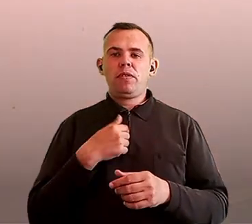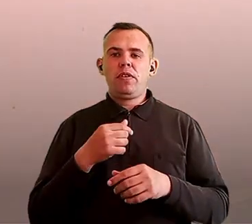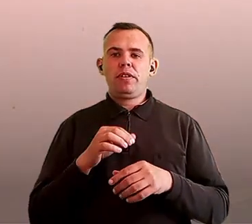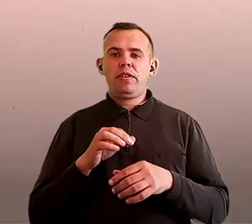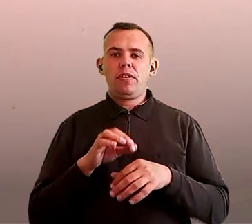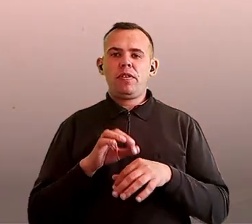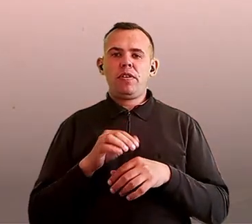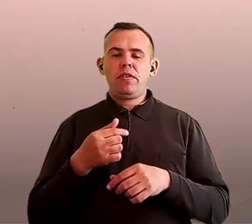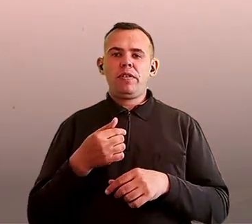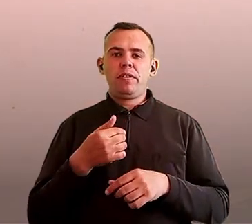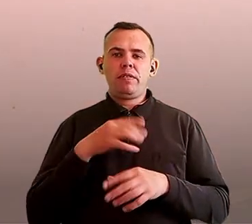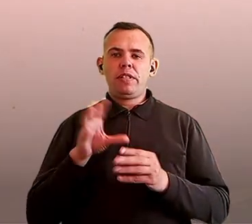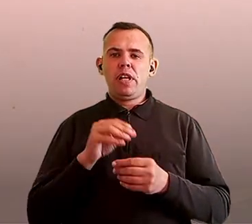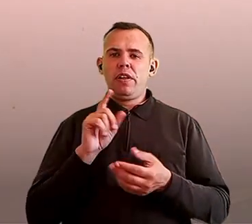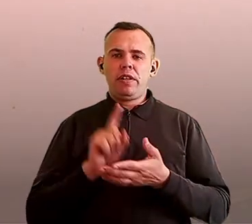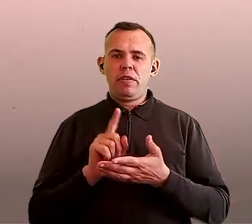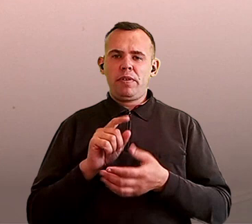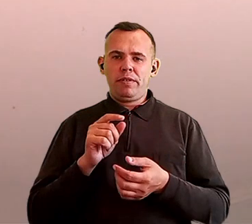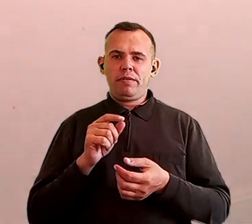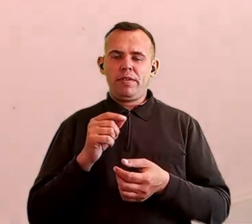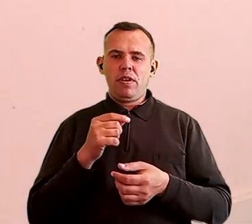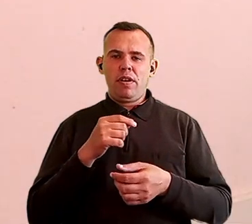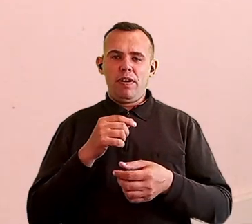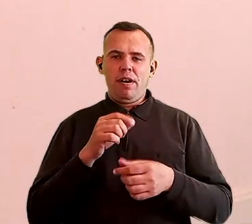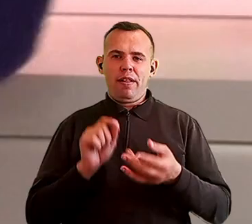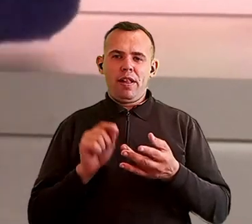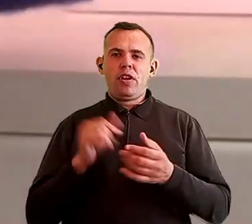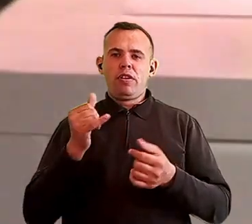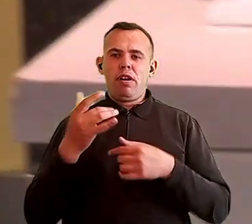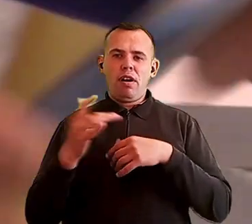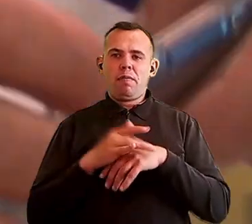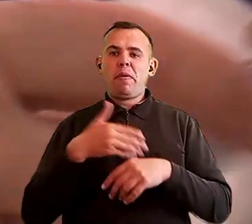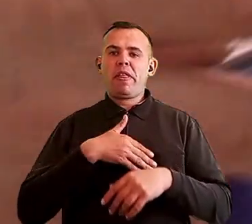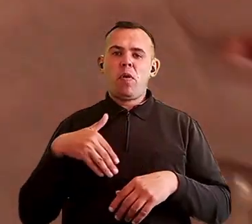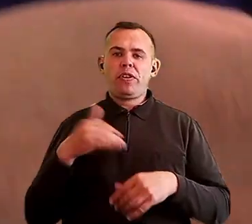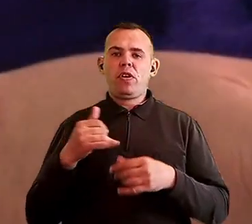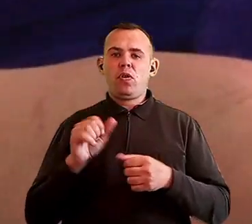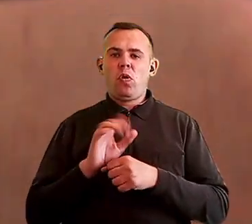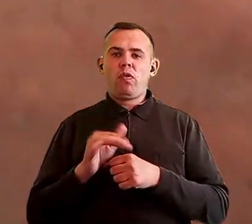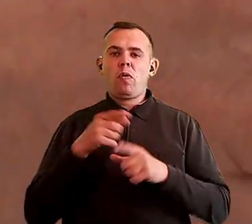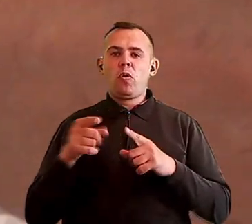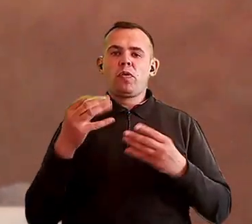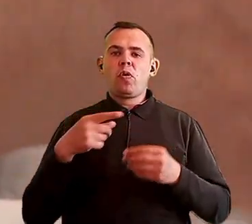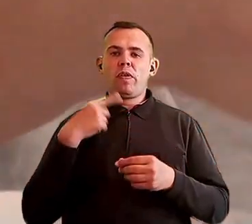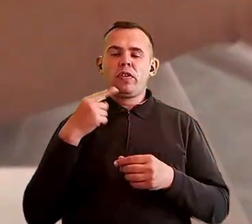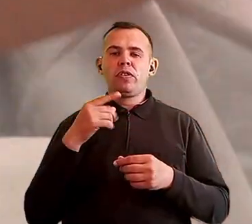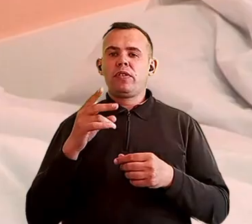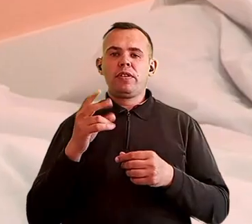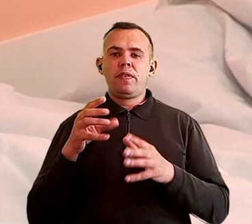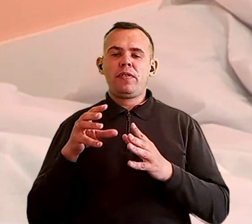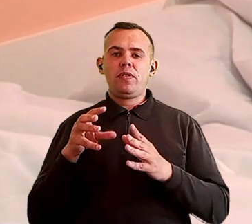всі необхідні аналізи, підтвердили ковід і діагностували пневмонію. Протягом дня, говорить, не зводить очей від стрічки